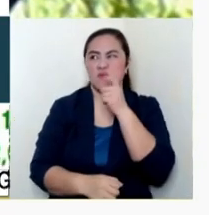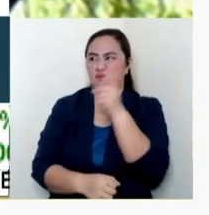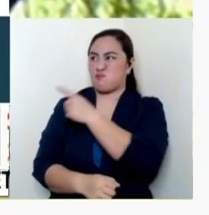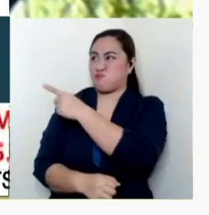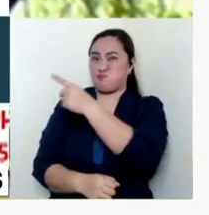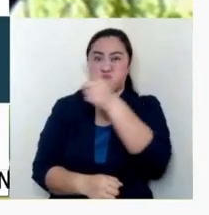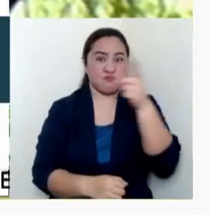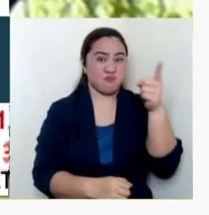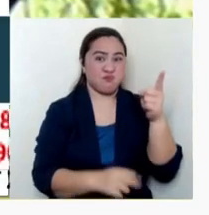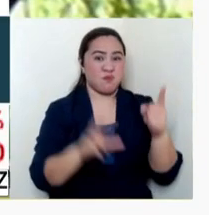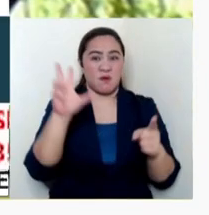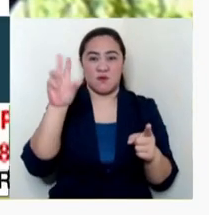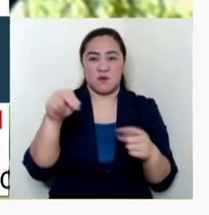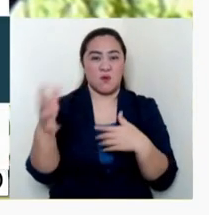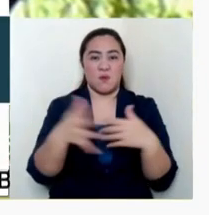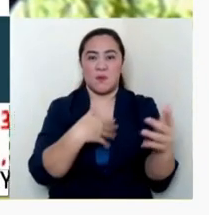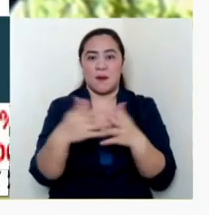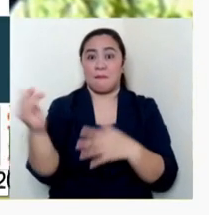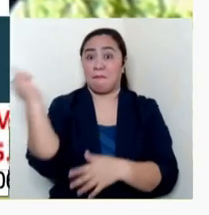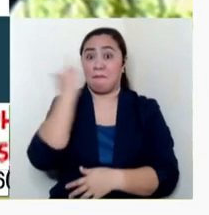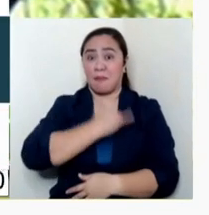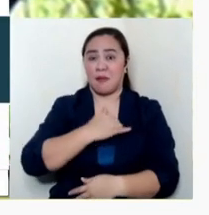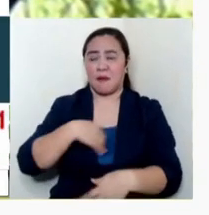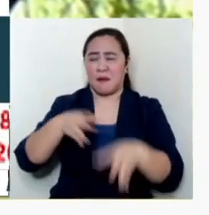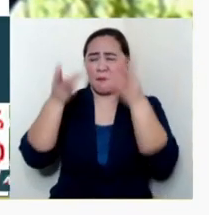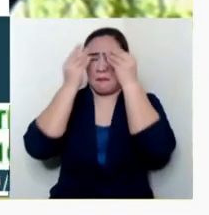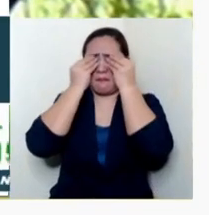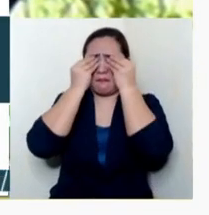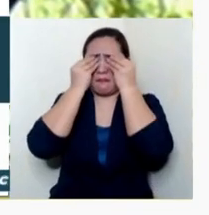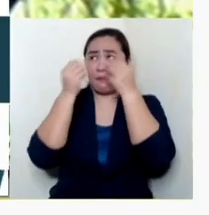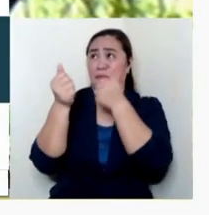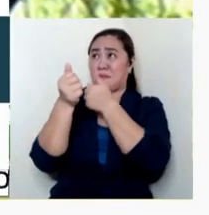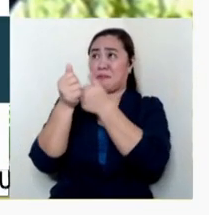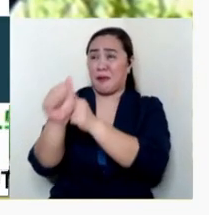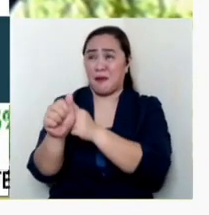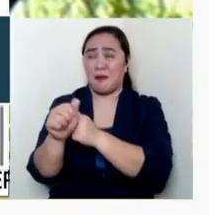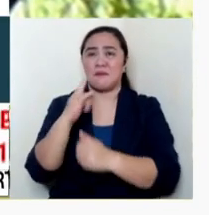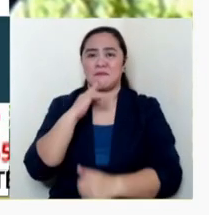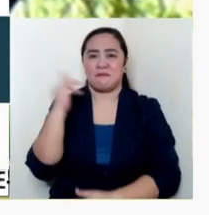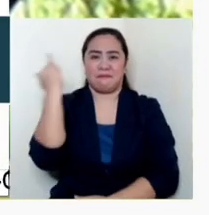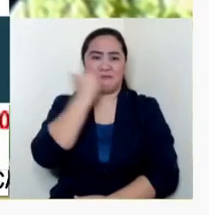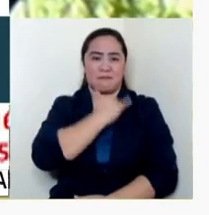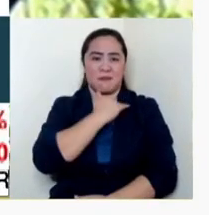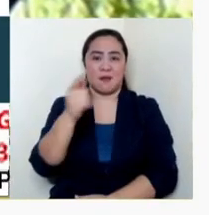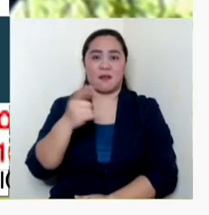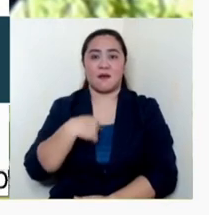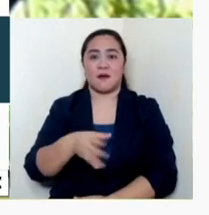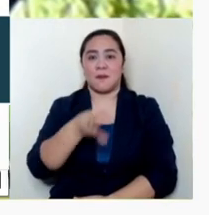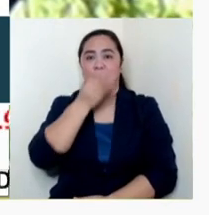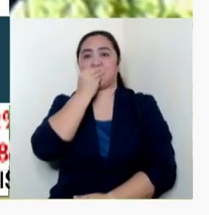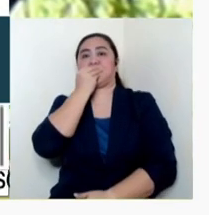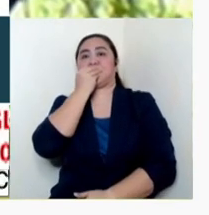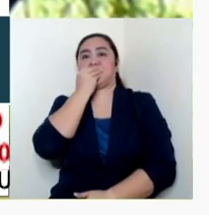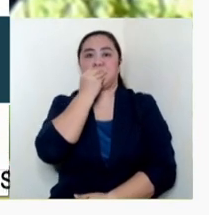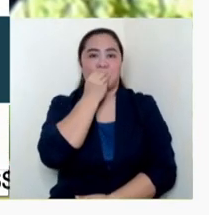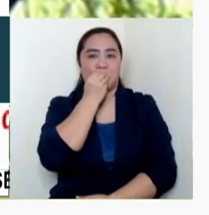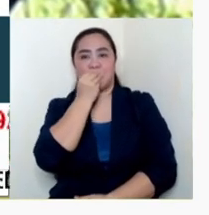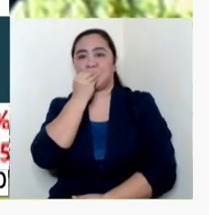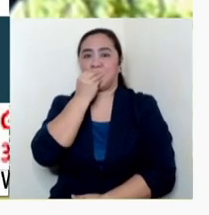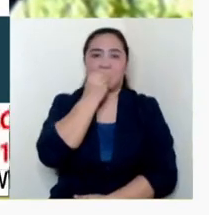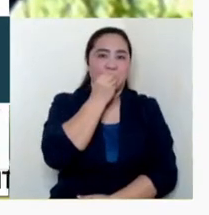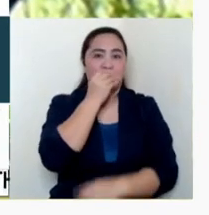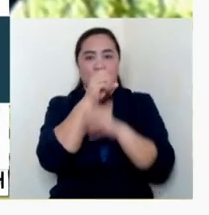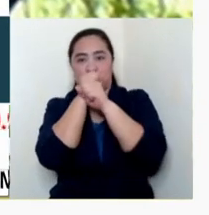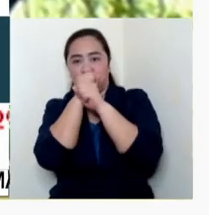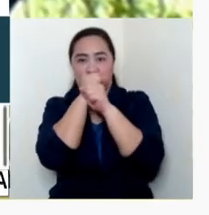man na automatic na kahit malina, pikit mata kang susunod. Kahit malina, lasasara mo ang bibig mo at mabubusa lang kahit hindi ka na